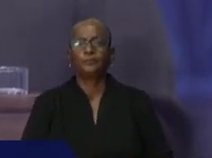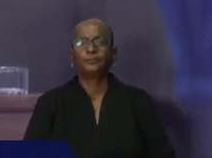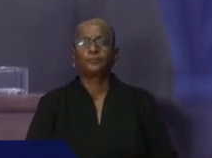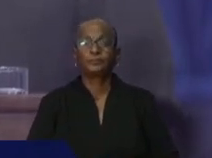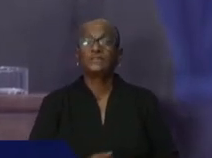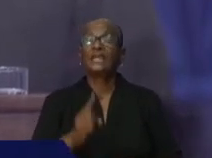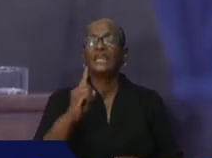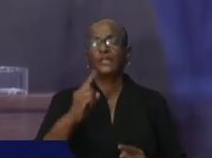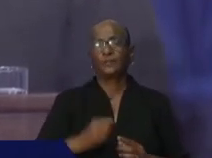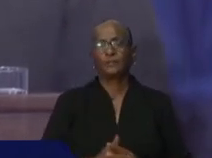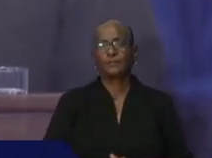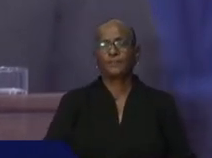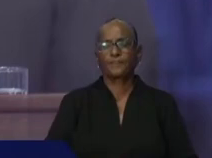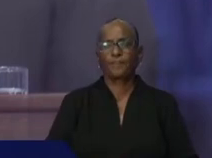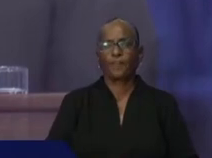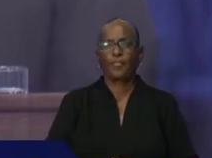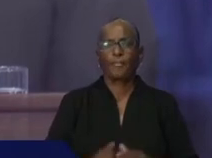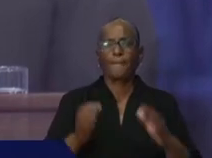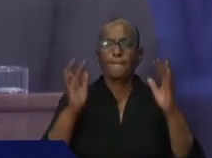1.